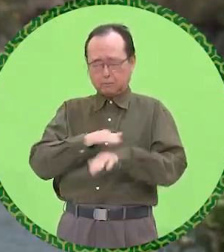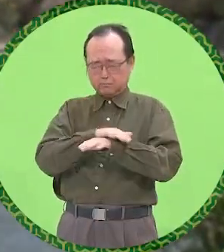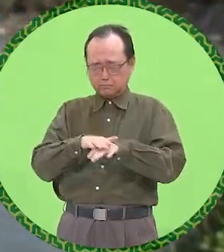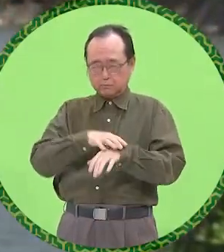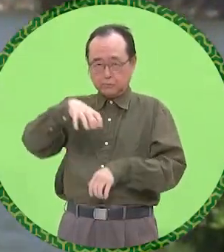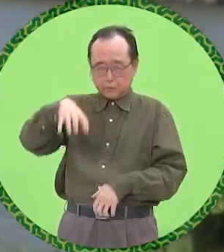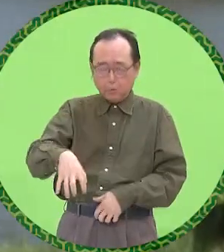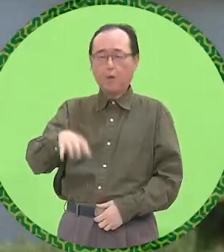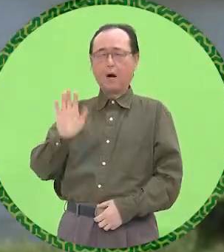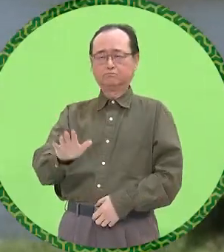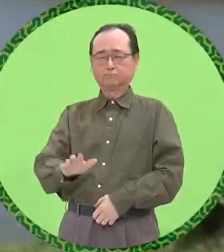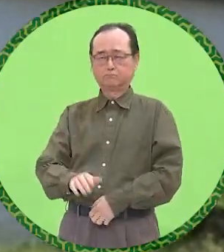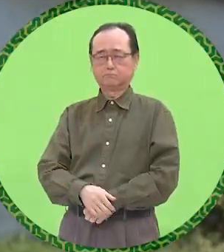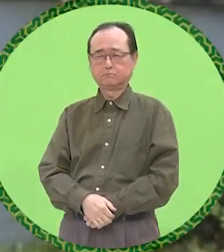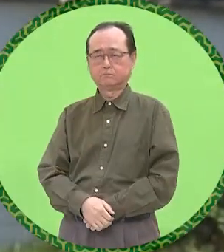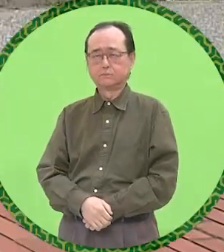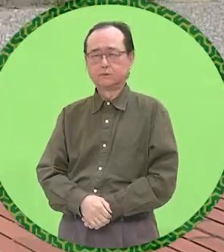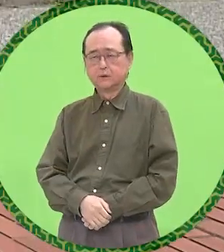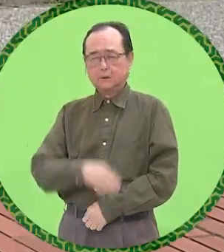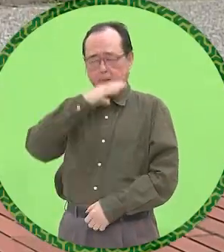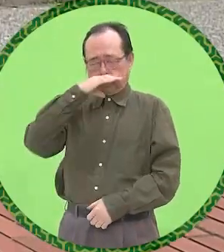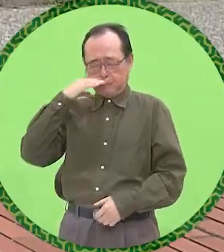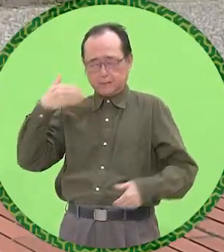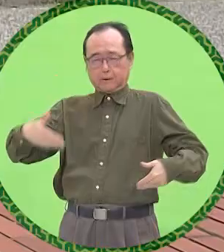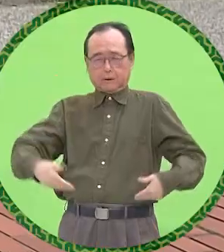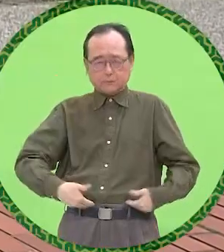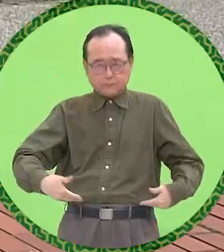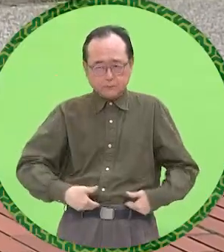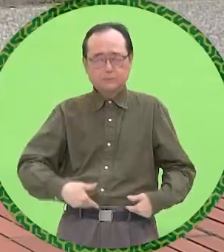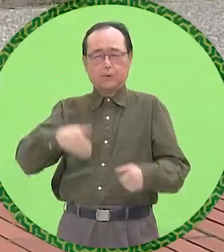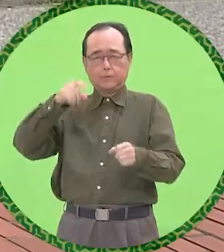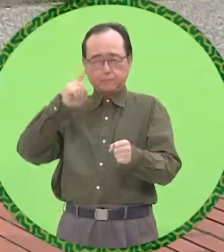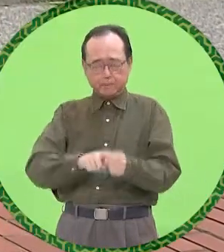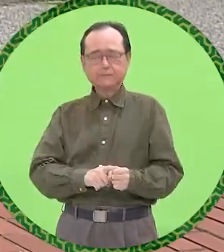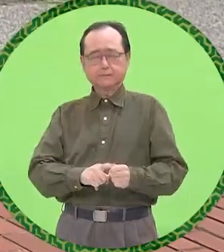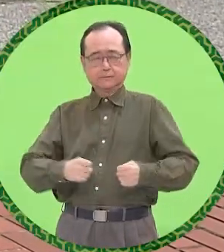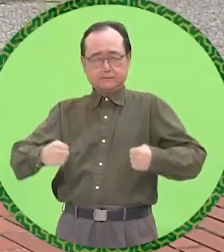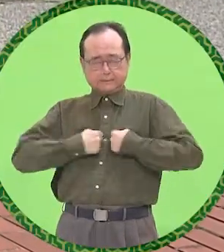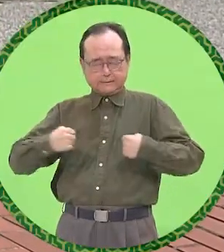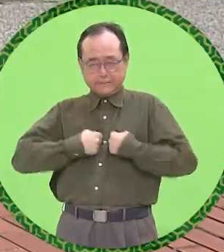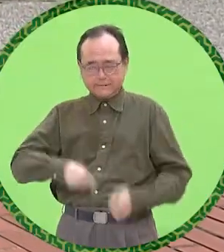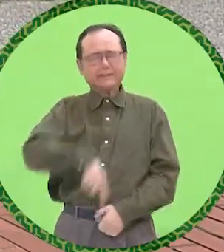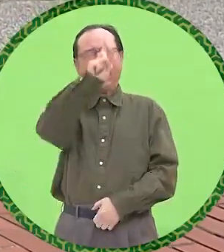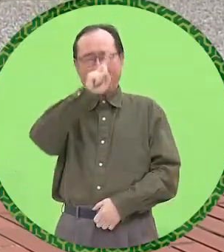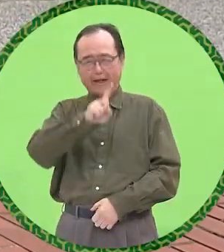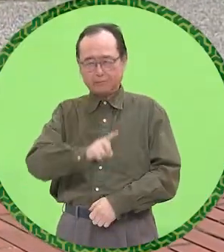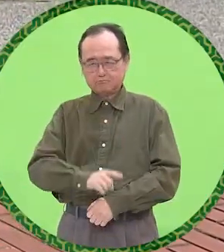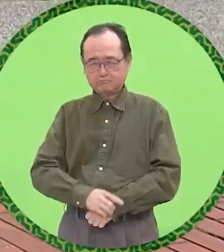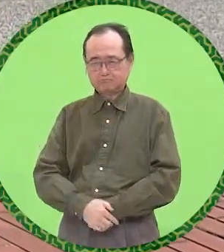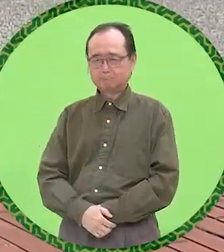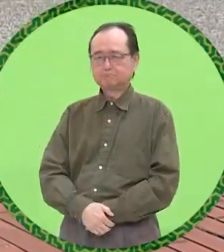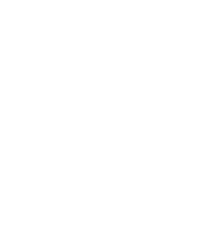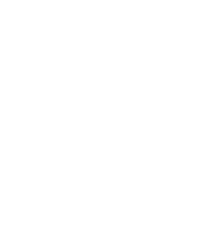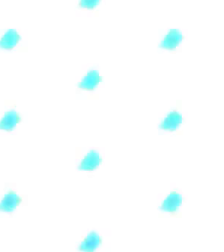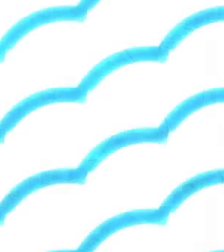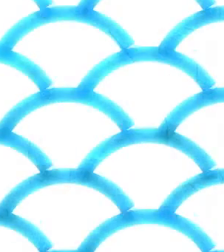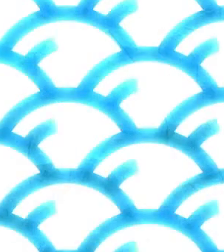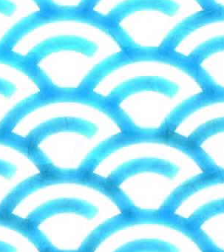にはけん玉の聖地があるんじゃ。立派な家臣になるためしっかり修行してくるのじ